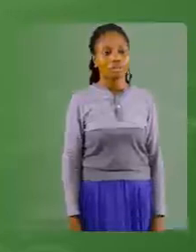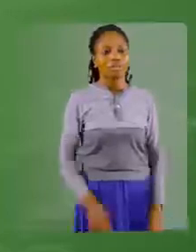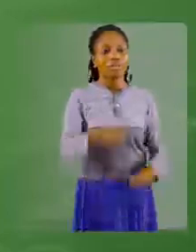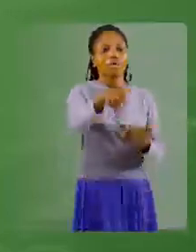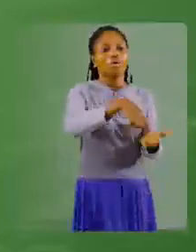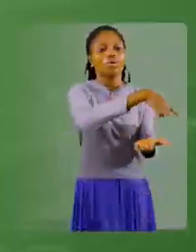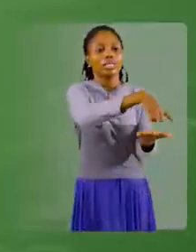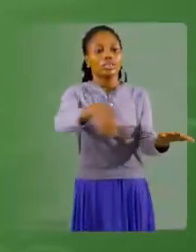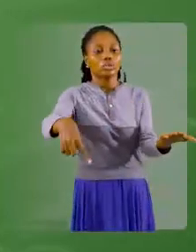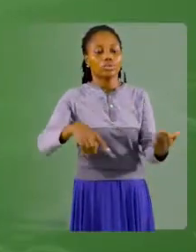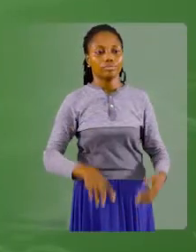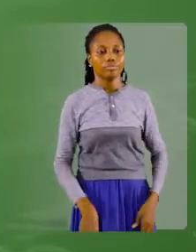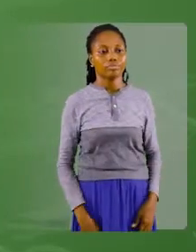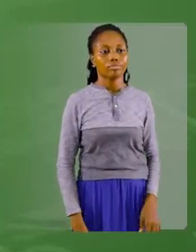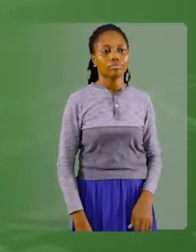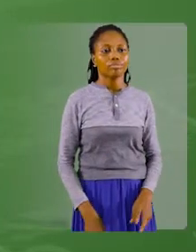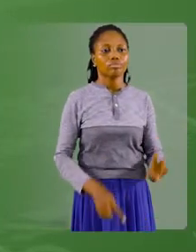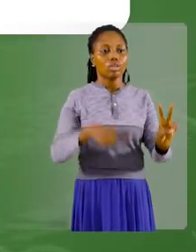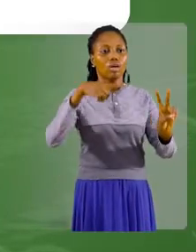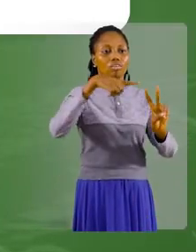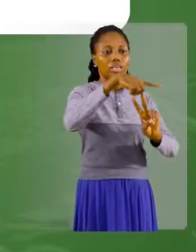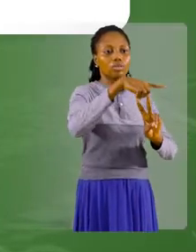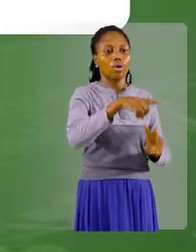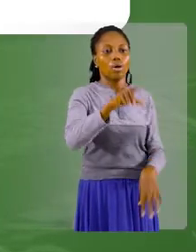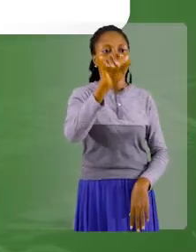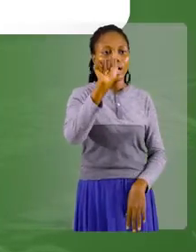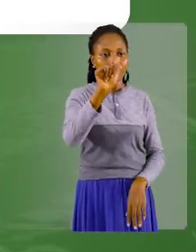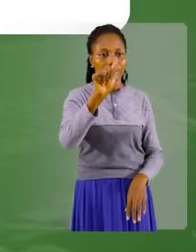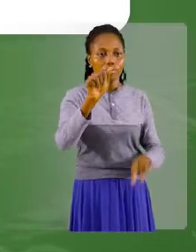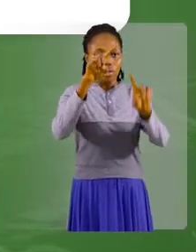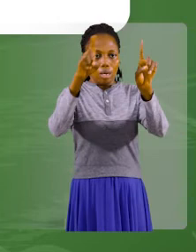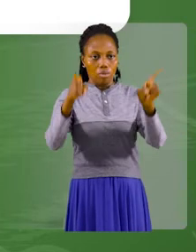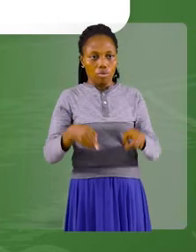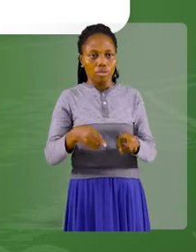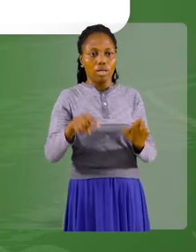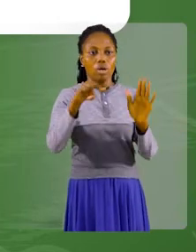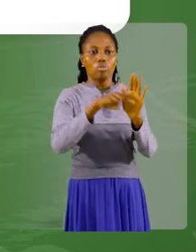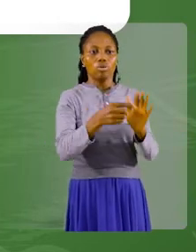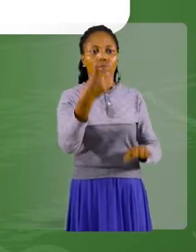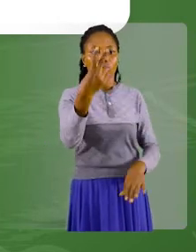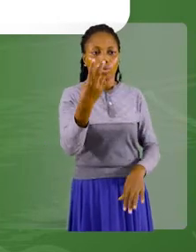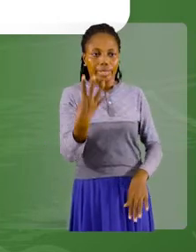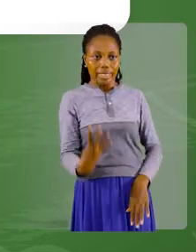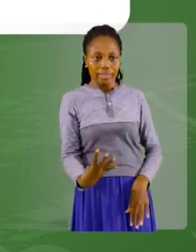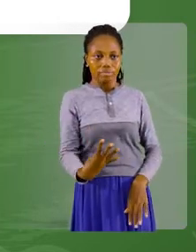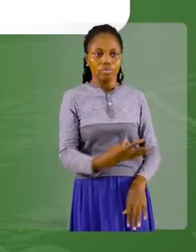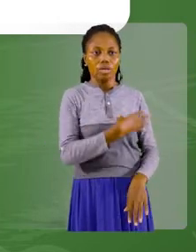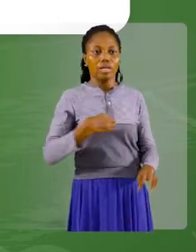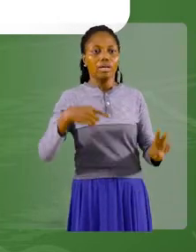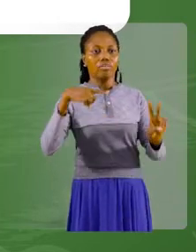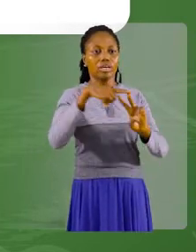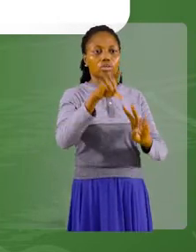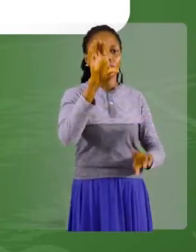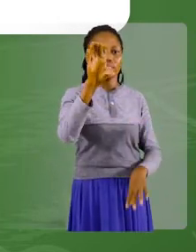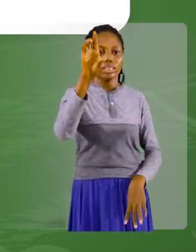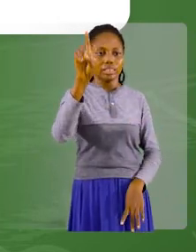Correction. Le vecteur AB a pour coordonnées -2, 4 et le